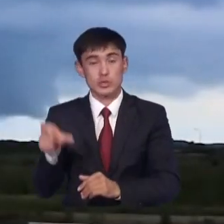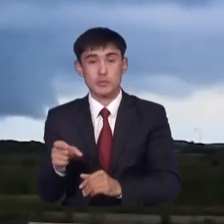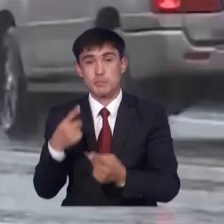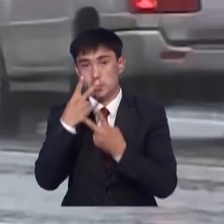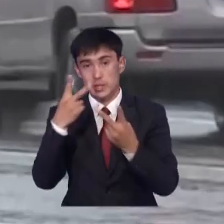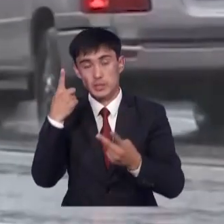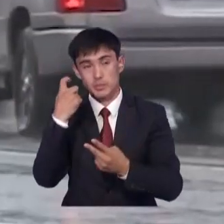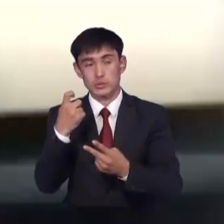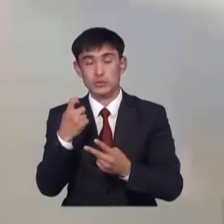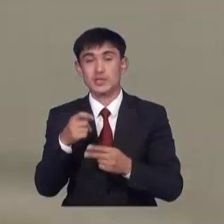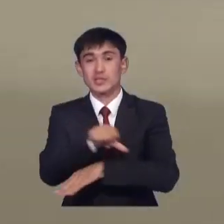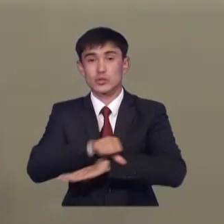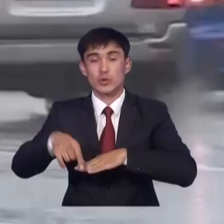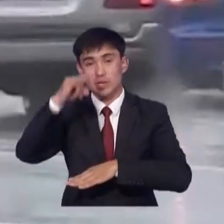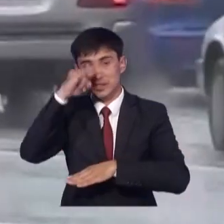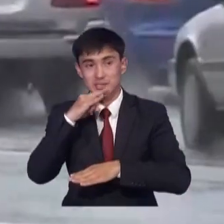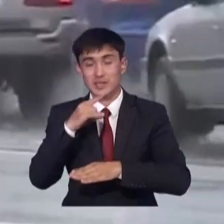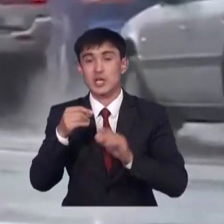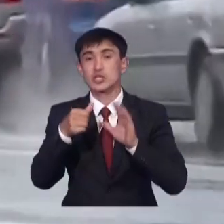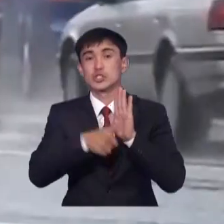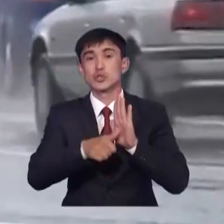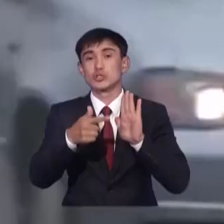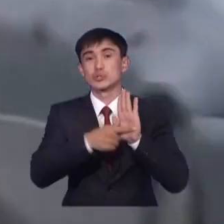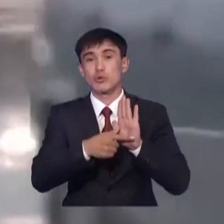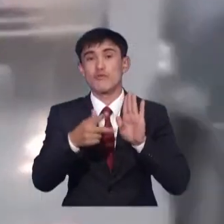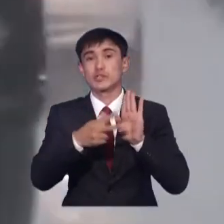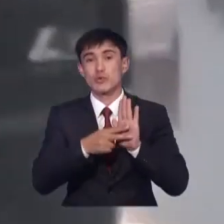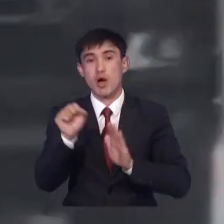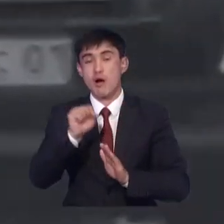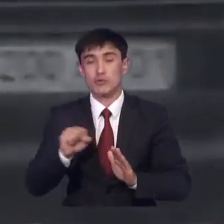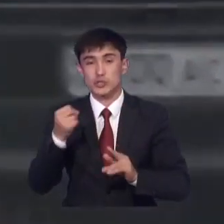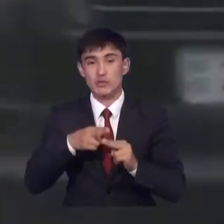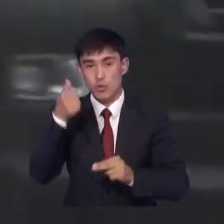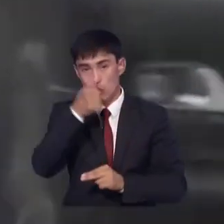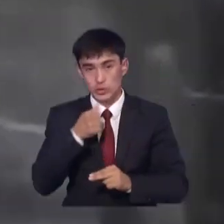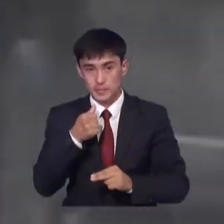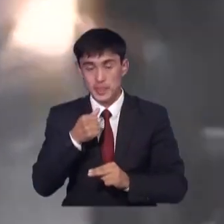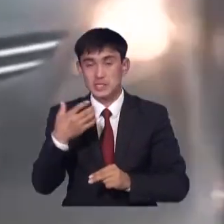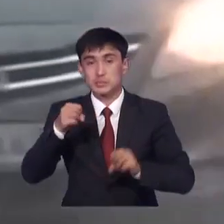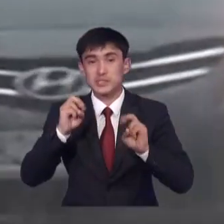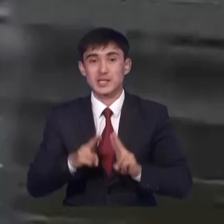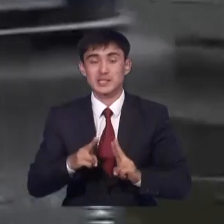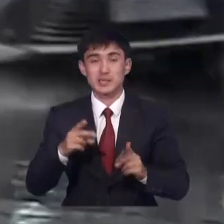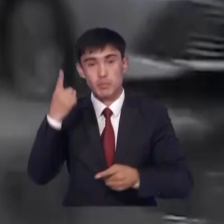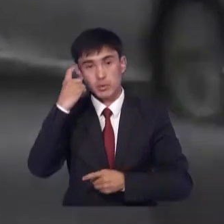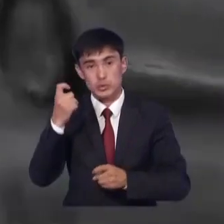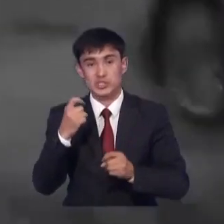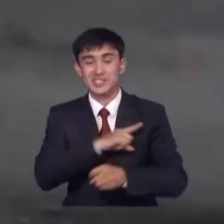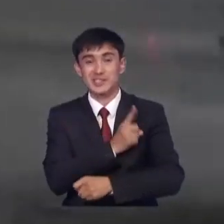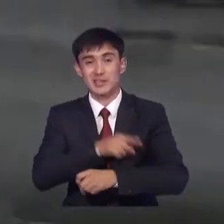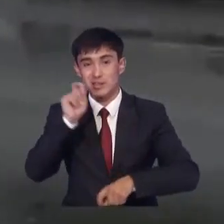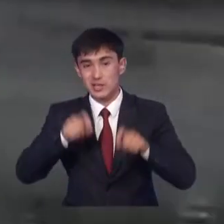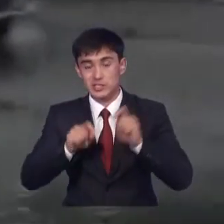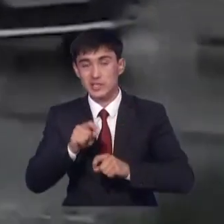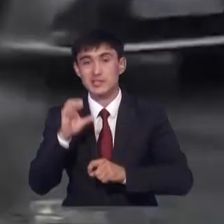предоставили прогноз погоды на территории Казахстана на 6, 7 и 8 августа текущего года. Специалисты прогнозируют сильные дожди